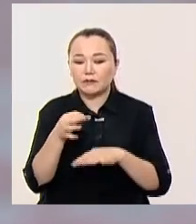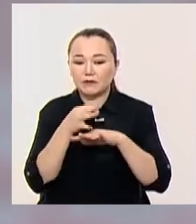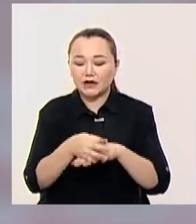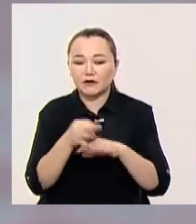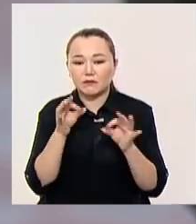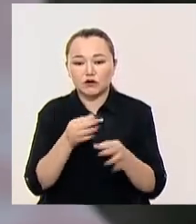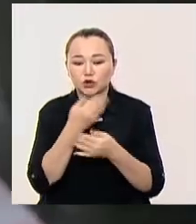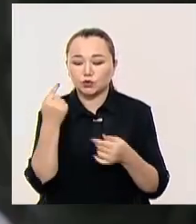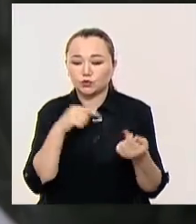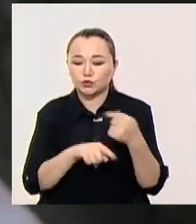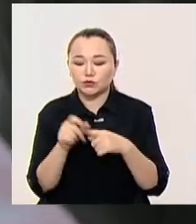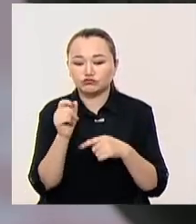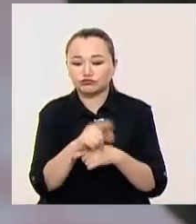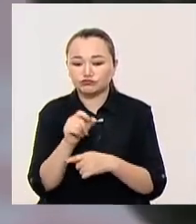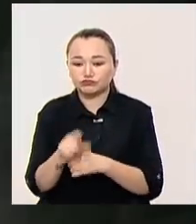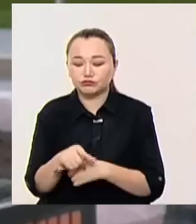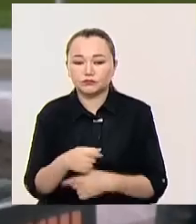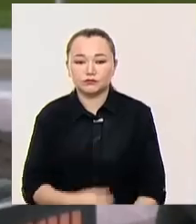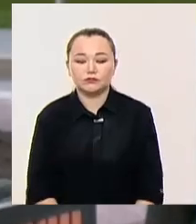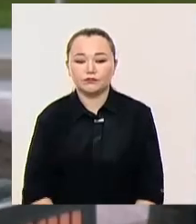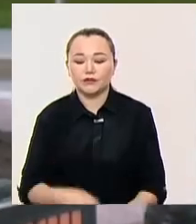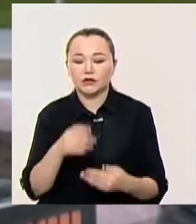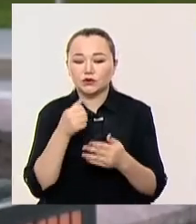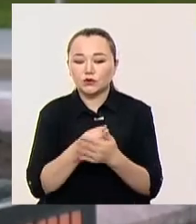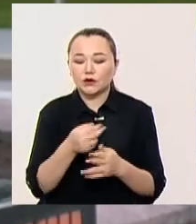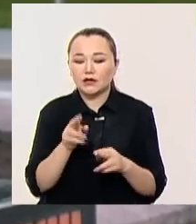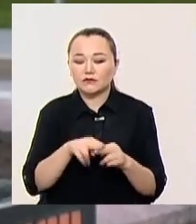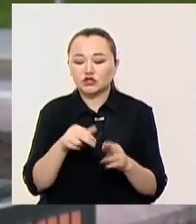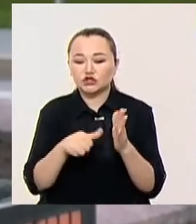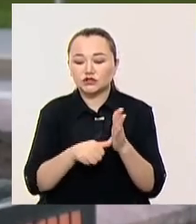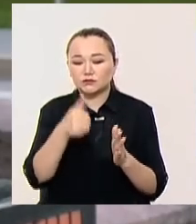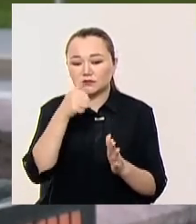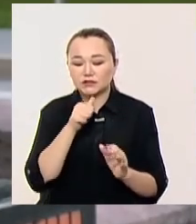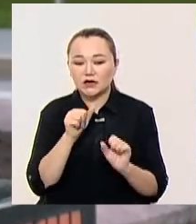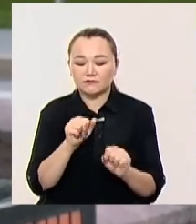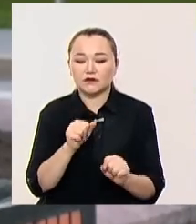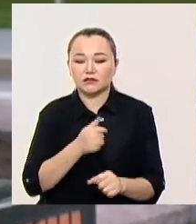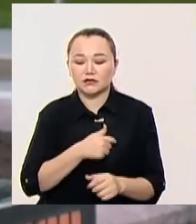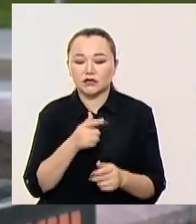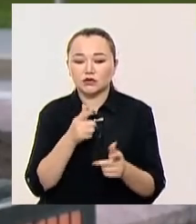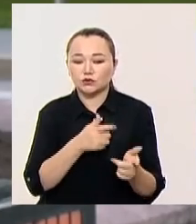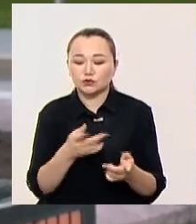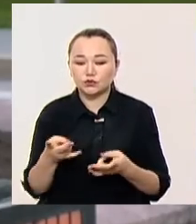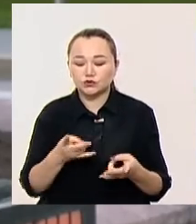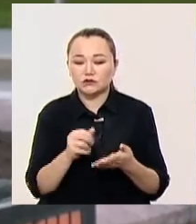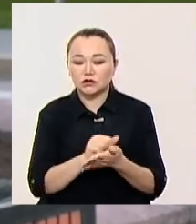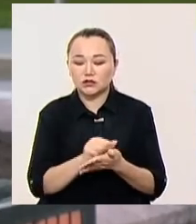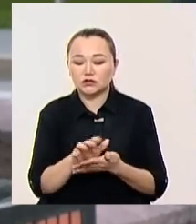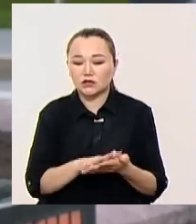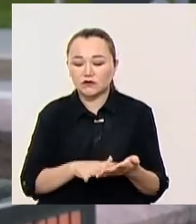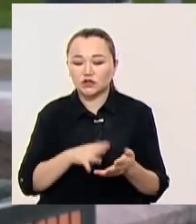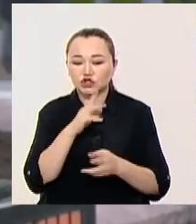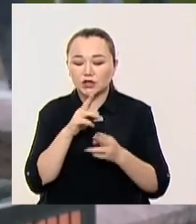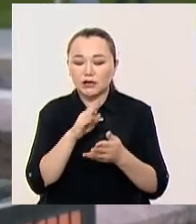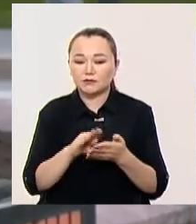бермей, бір-біріне сілтеп жүргенін айтады. Бұған дейін 6 ай көлемінде адвокат ретінде тиісті өтініш хаттар, арыздар,